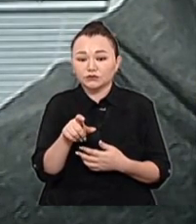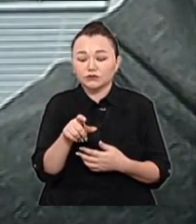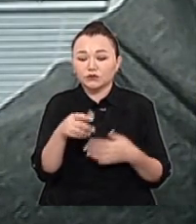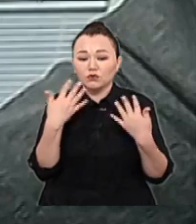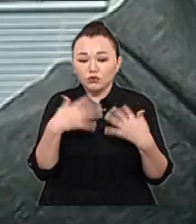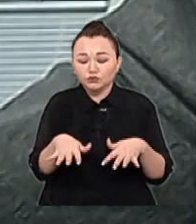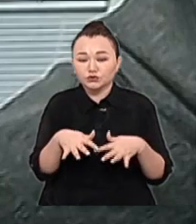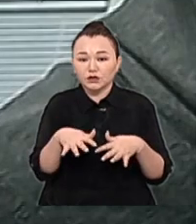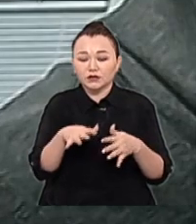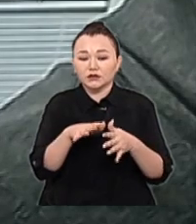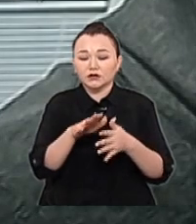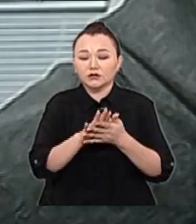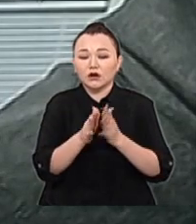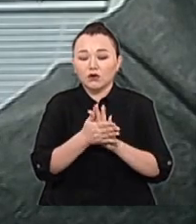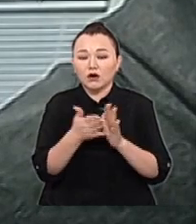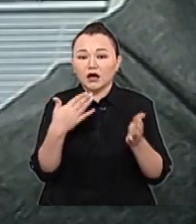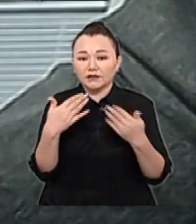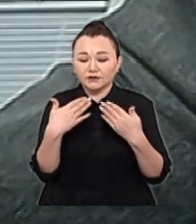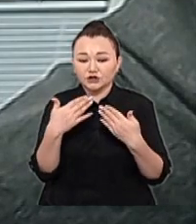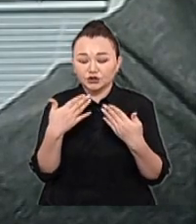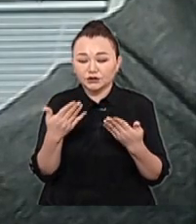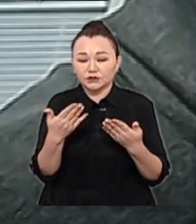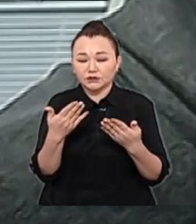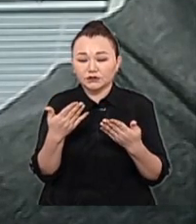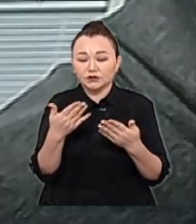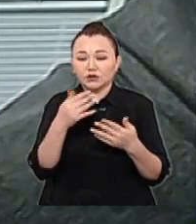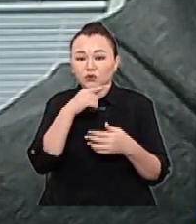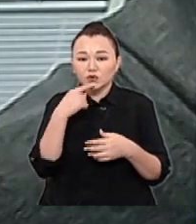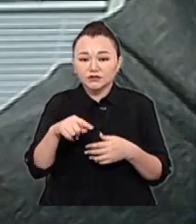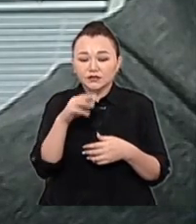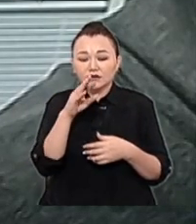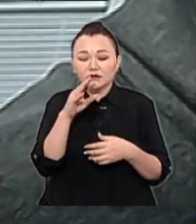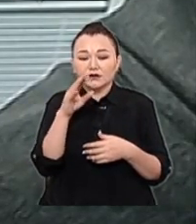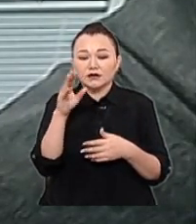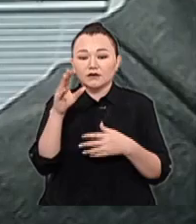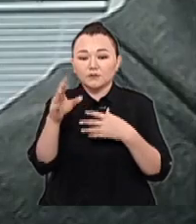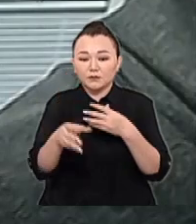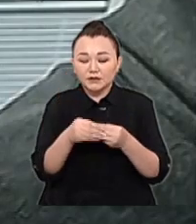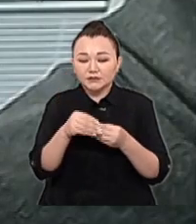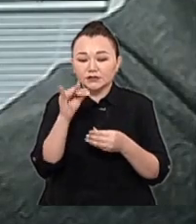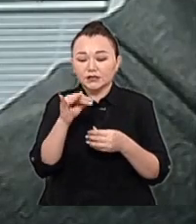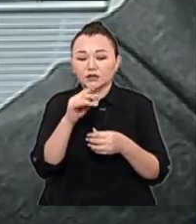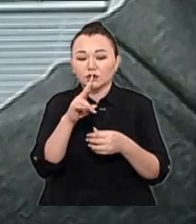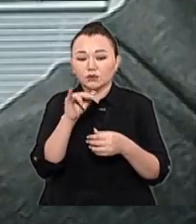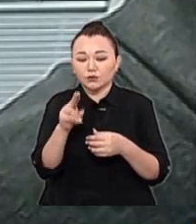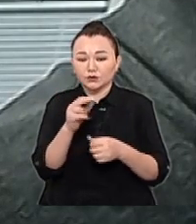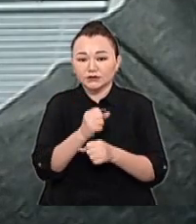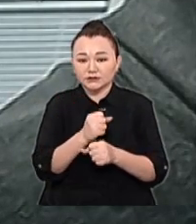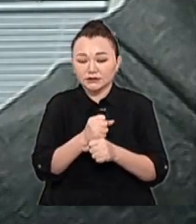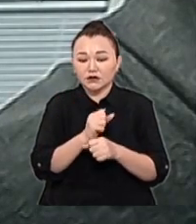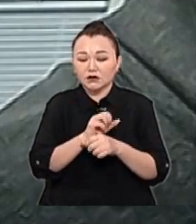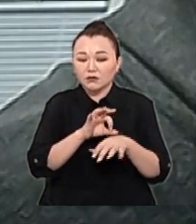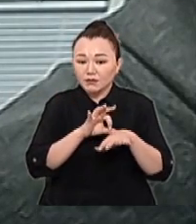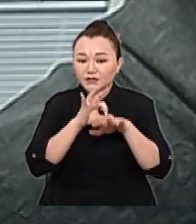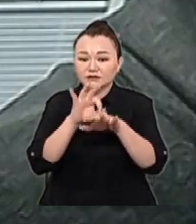уже договорное отношение деген болады ол. Қазір Россия Федерациясымен лукты